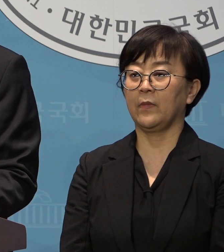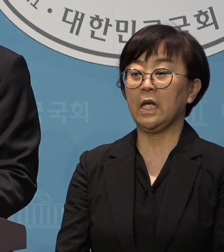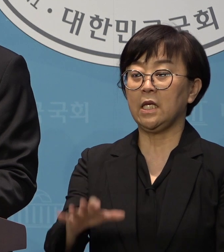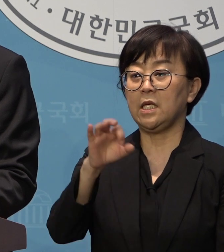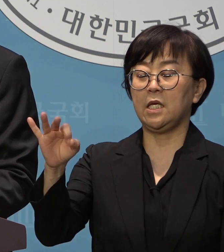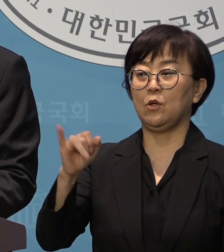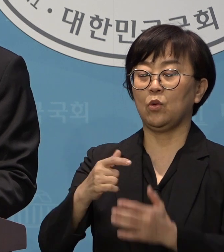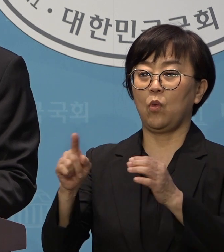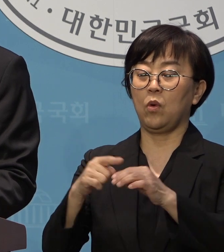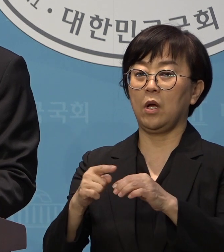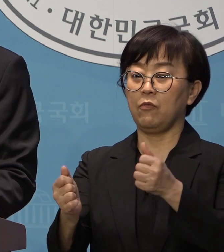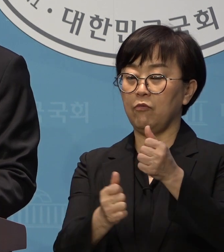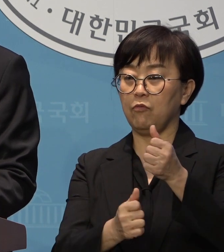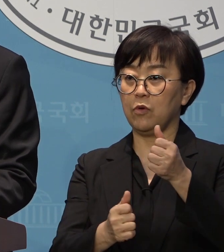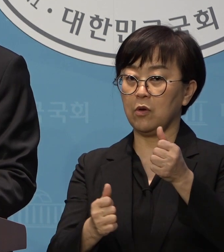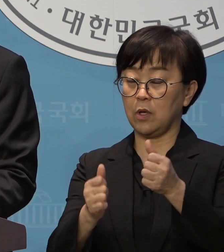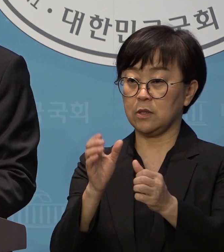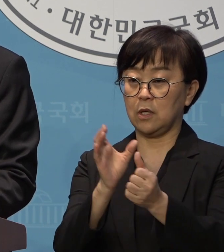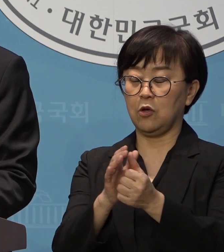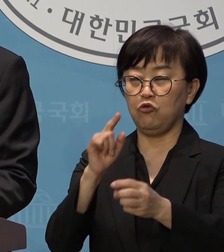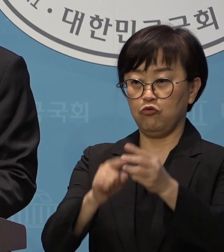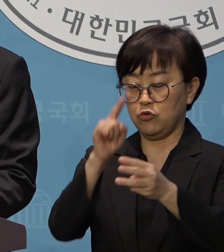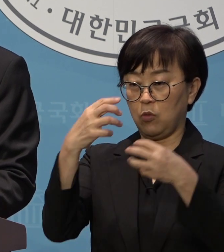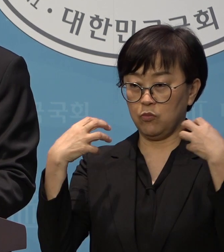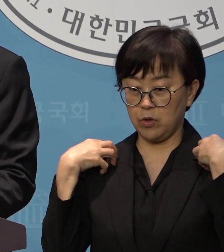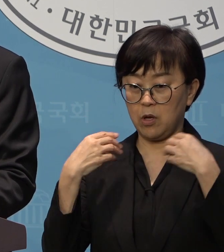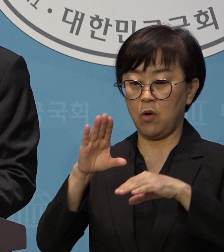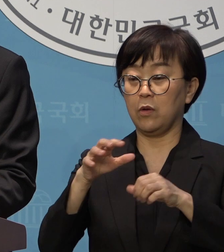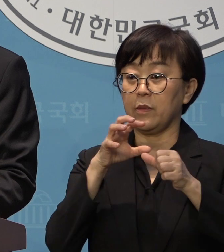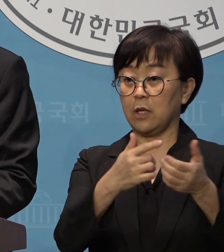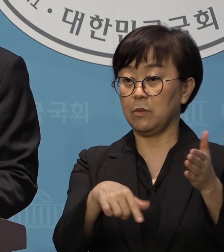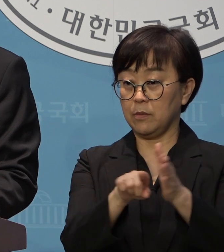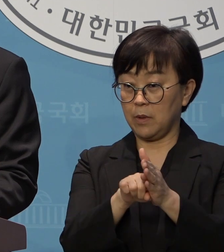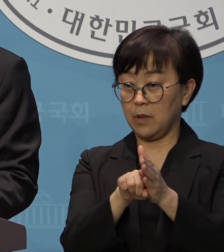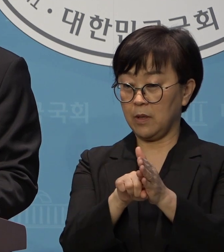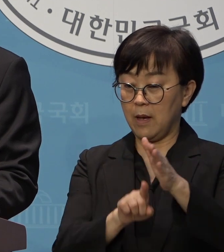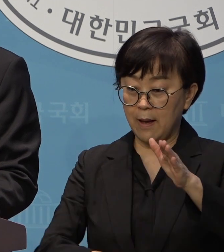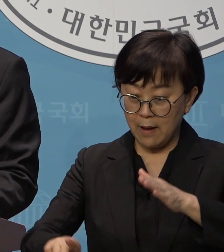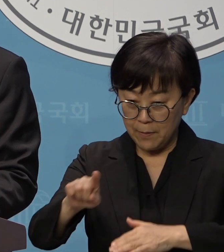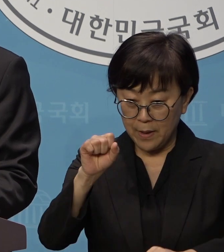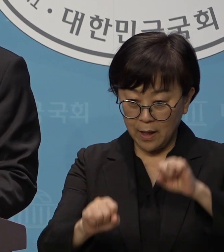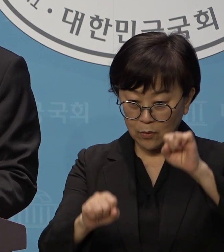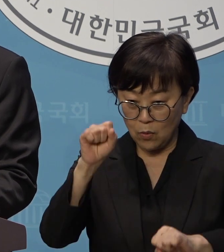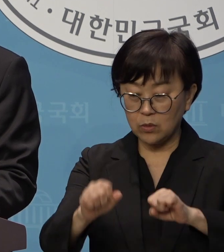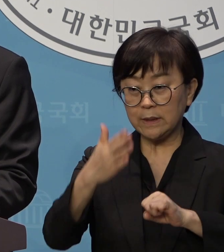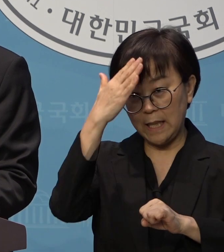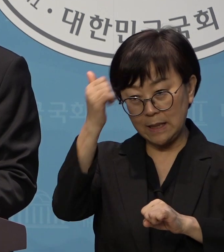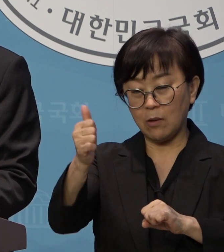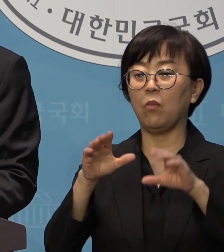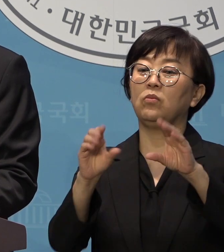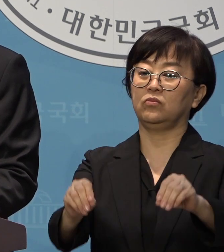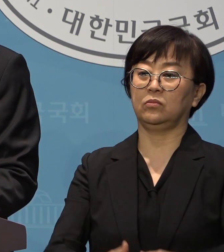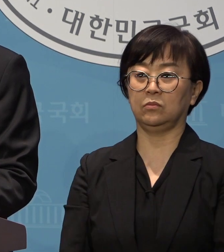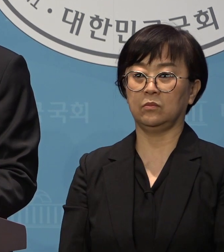이동관 류희림 위원장은 윤석열 정권의 언론 탄압을 위한 행동대장 노릇을 멈추십시오.